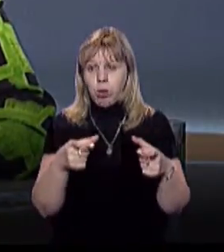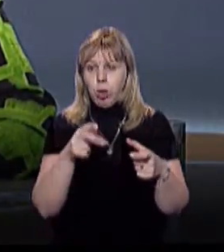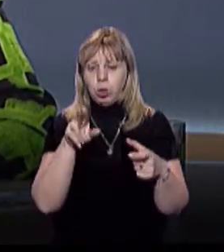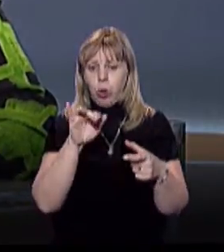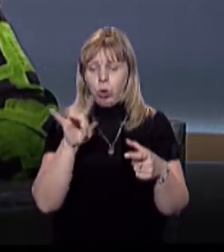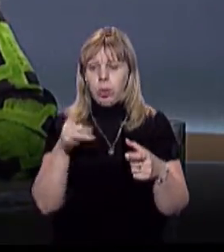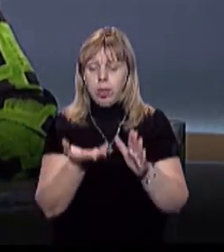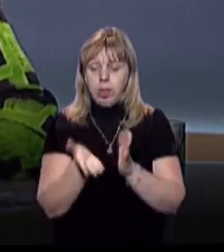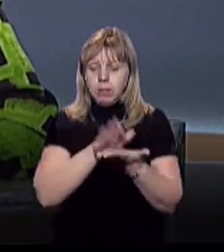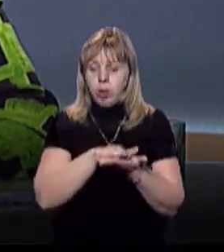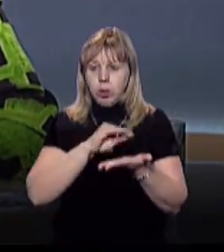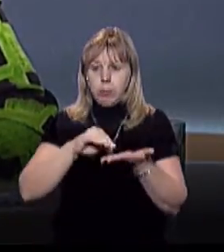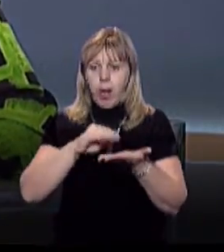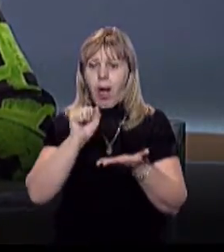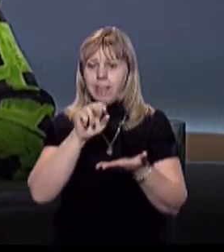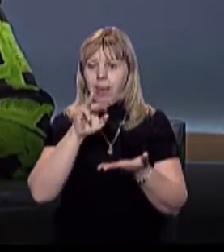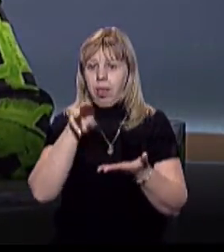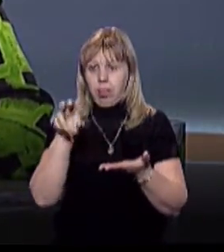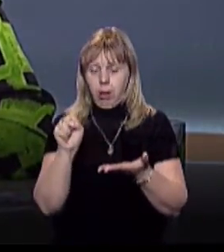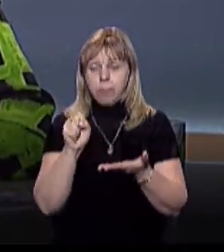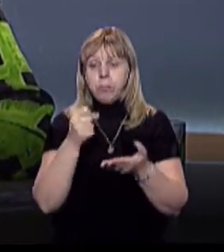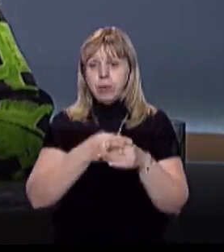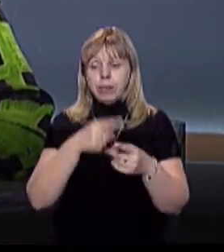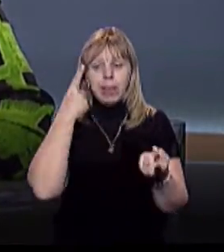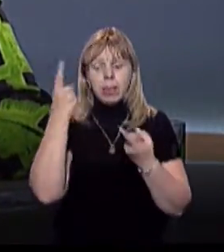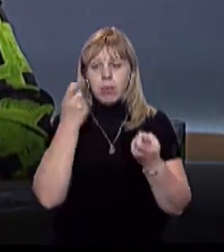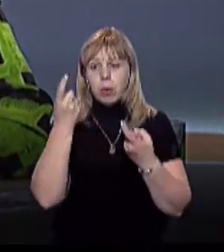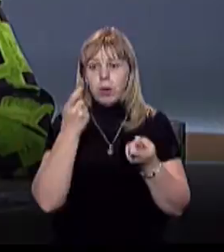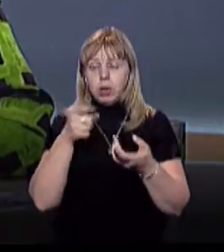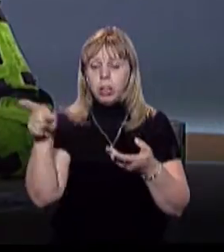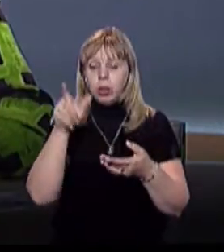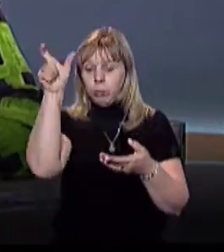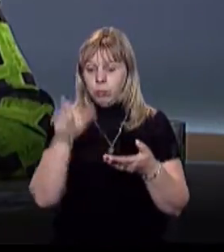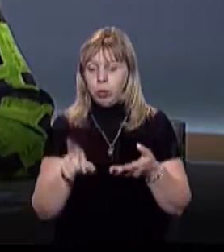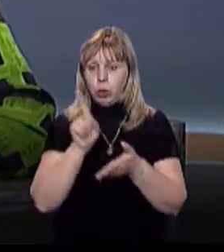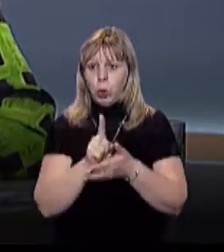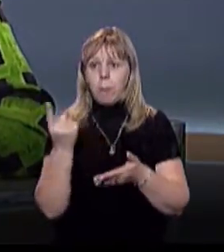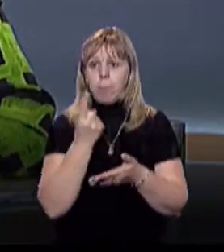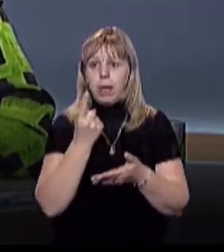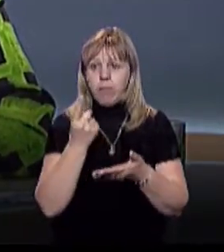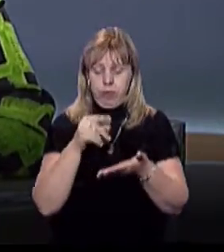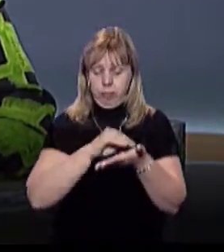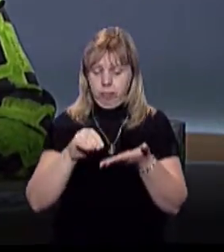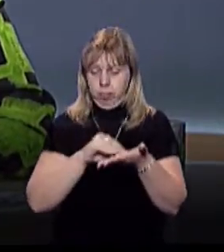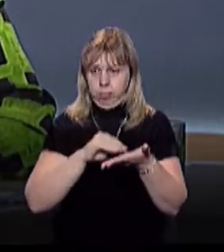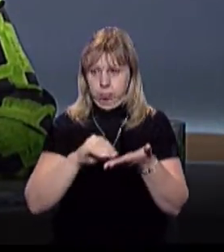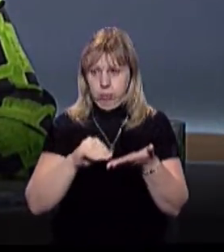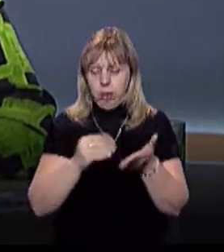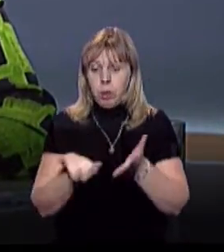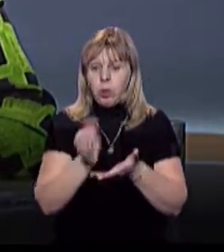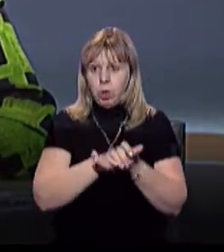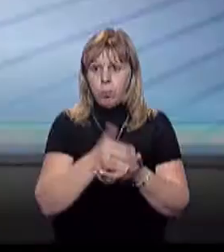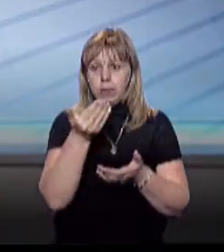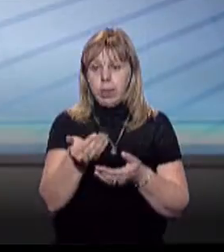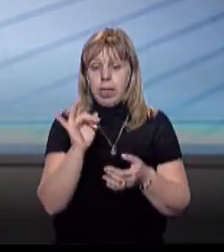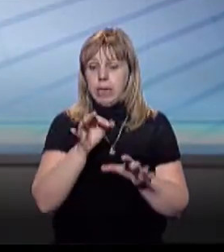На зворотній стороні є анкета. Це така інформація, яку донор має перш за все в реєстратурі ознайомитися з